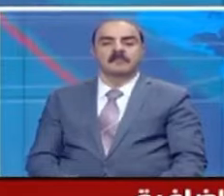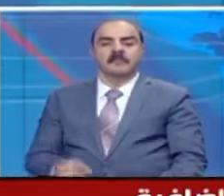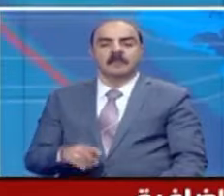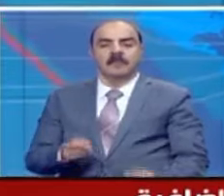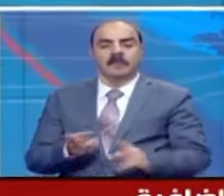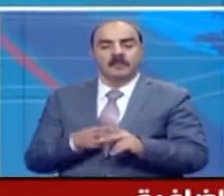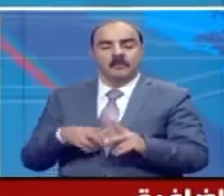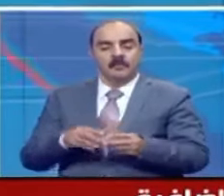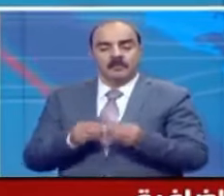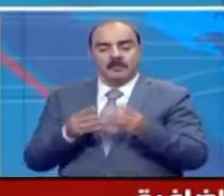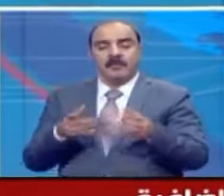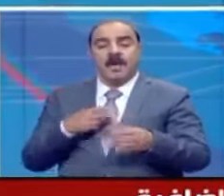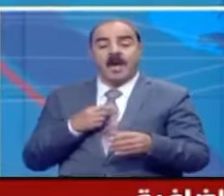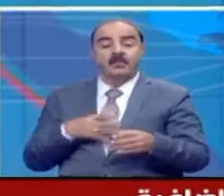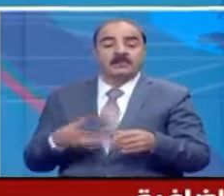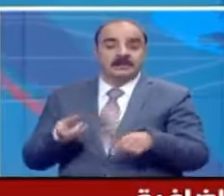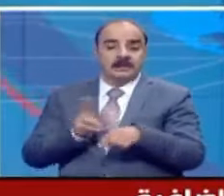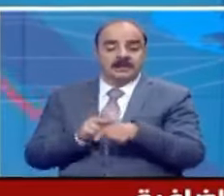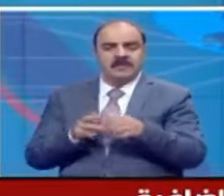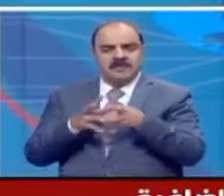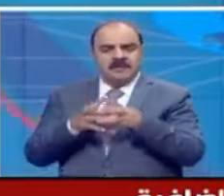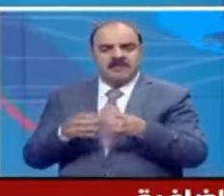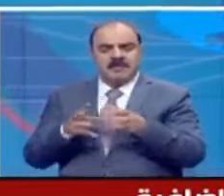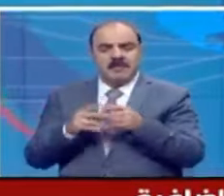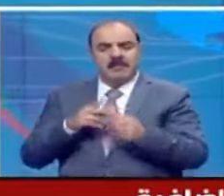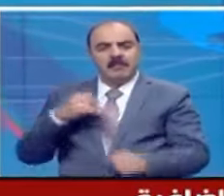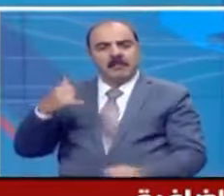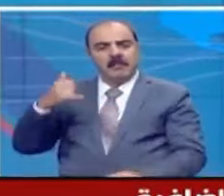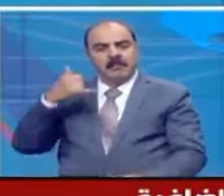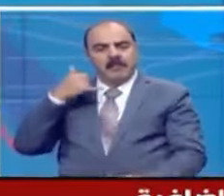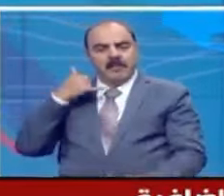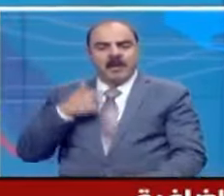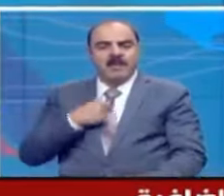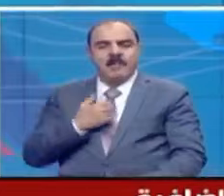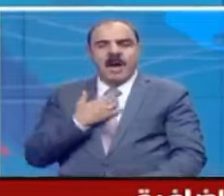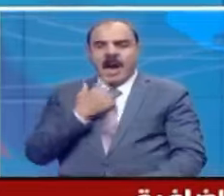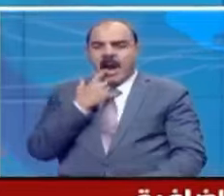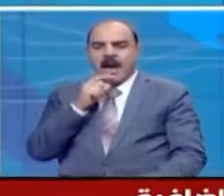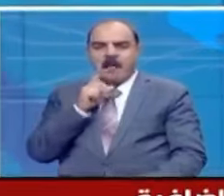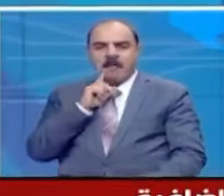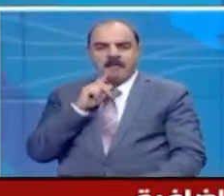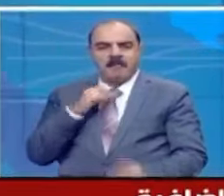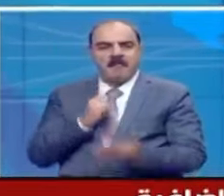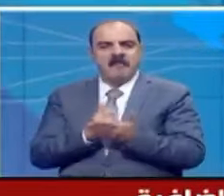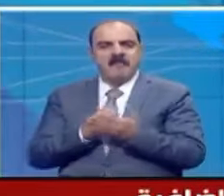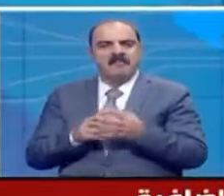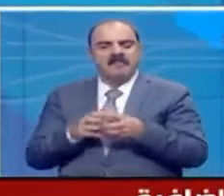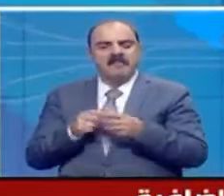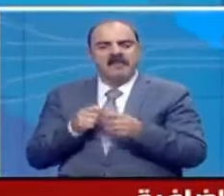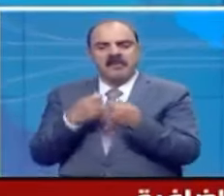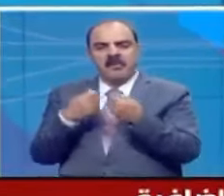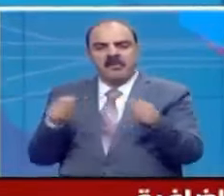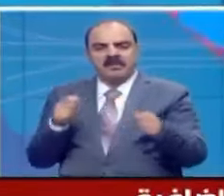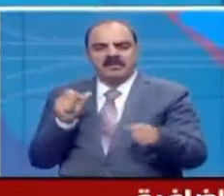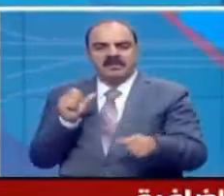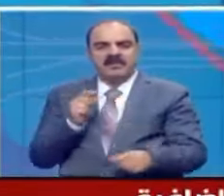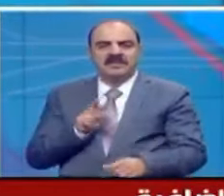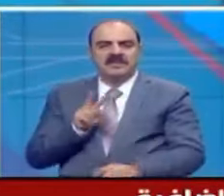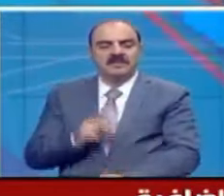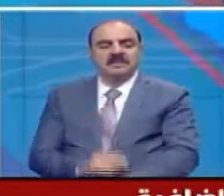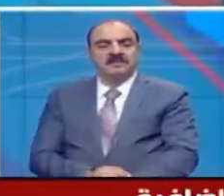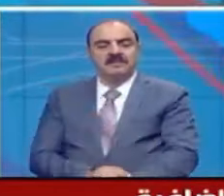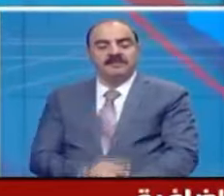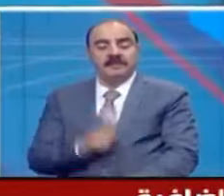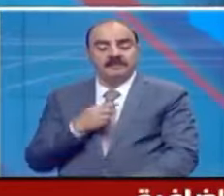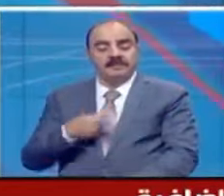أيها السادة، وللمزيد من المتابعة ينضم إلينا هاتفيا الأستاذ أكرم القصاص رئيس مجلس إدارة اليوم السابع. أستاذ